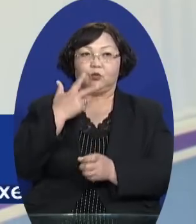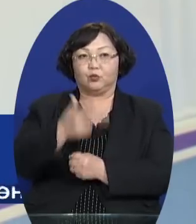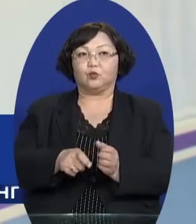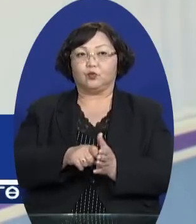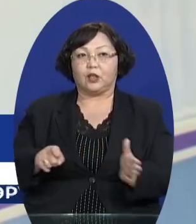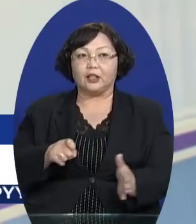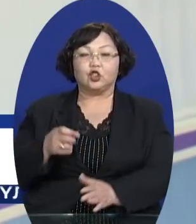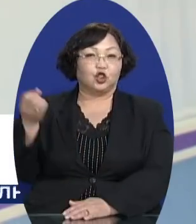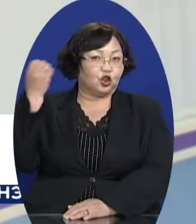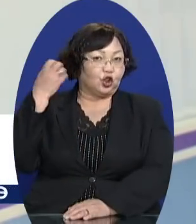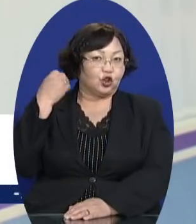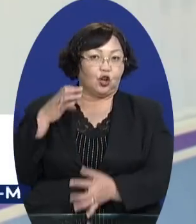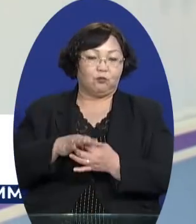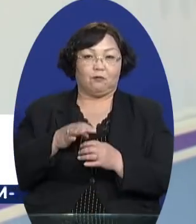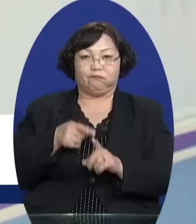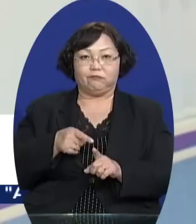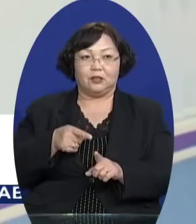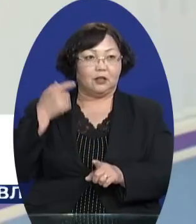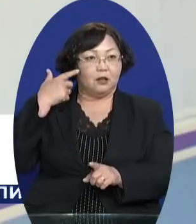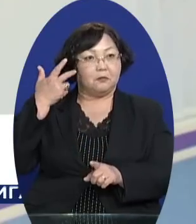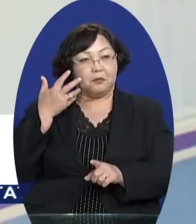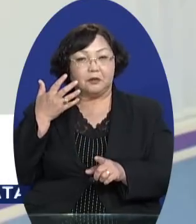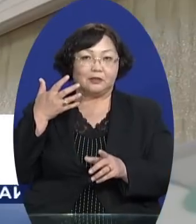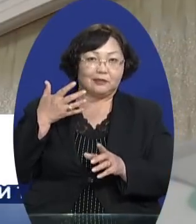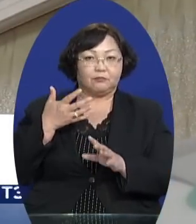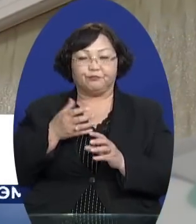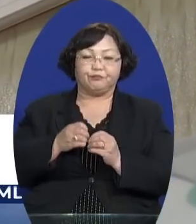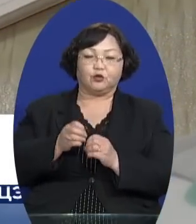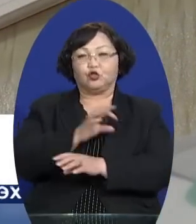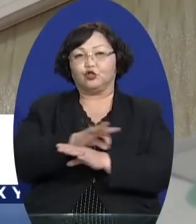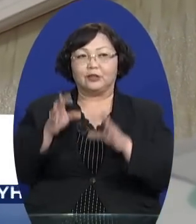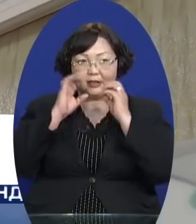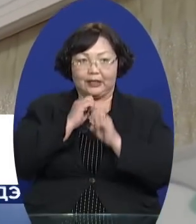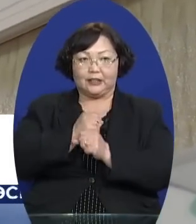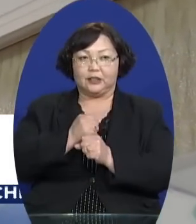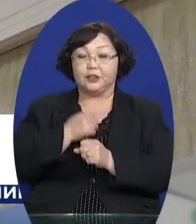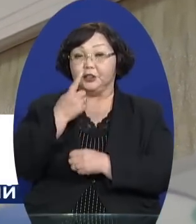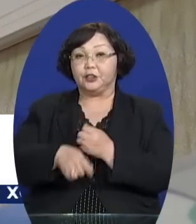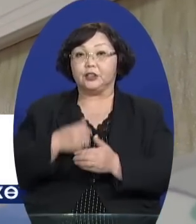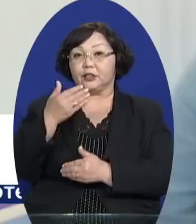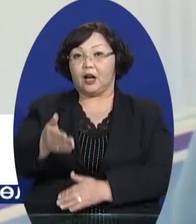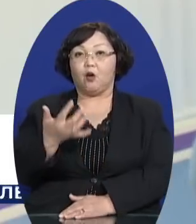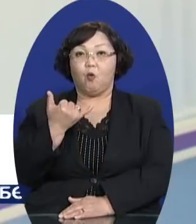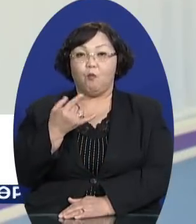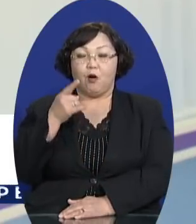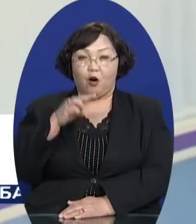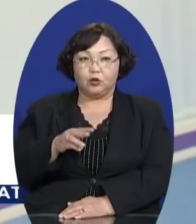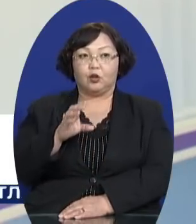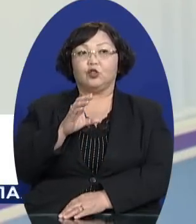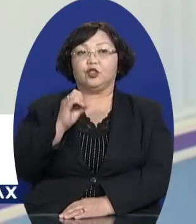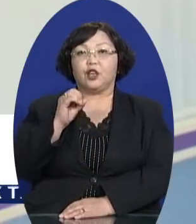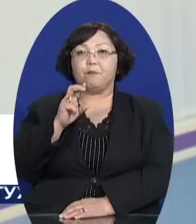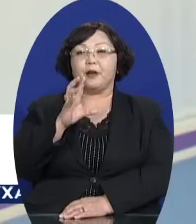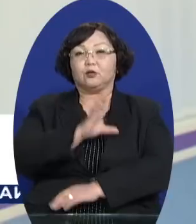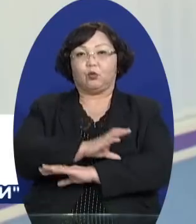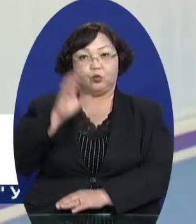сонсголын чиглэлээр төсөл одоо хэрэгжүүлж эхэлж байгаа. Ирэх жилээс бол бид нар Улаанбаатар хотын сургуулийн насны хүүхдүүд